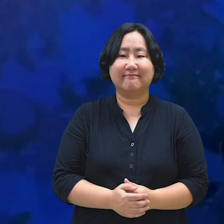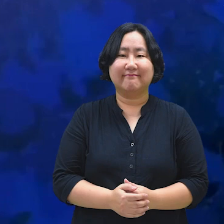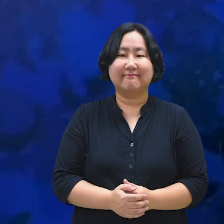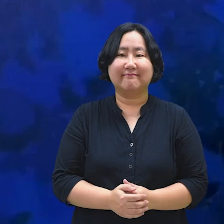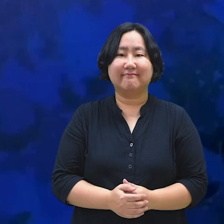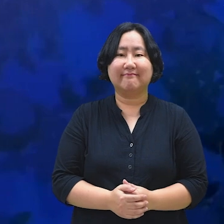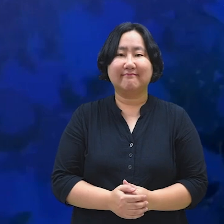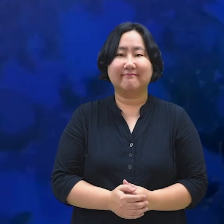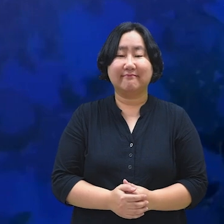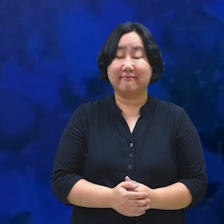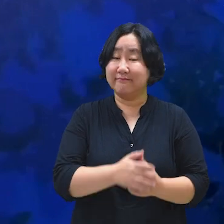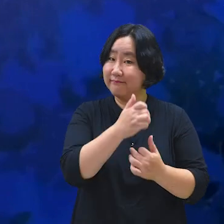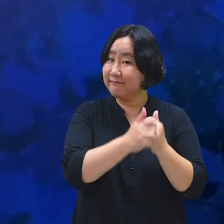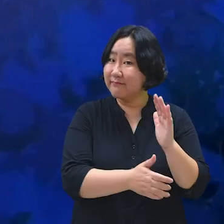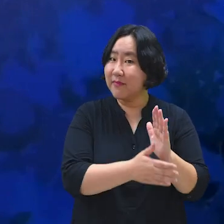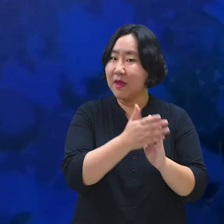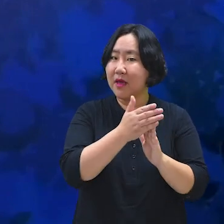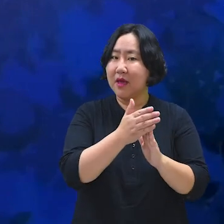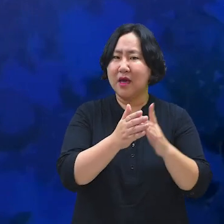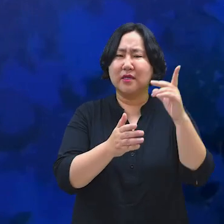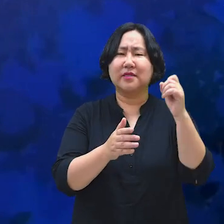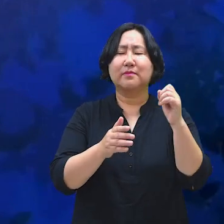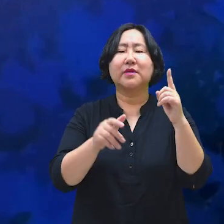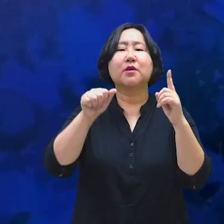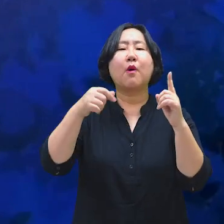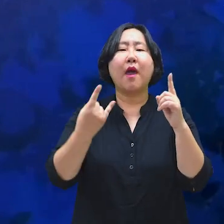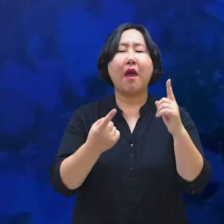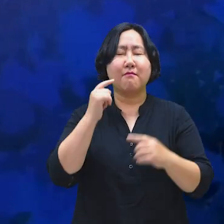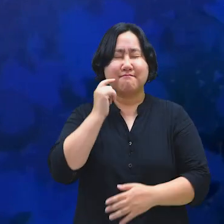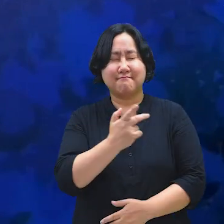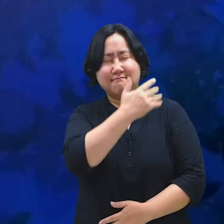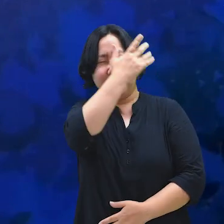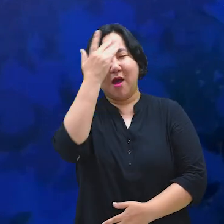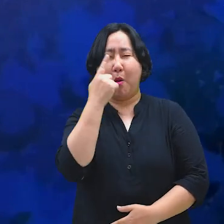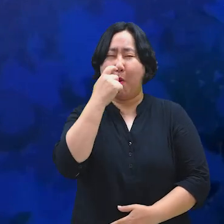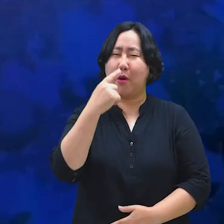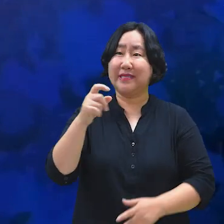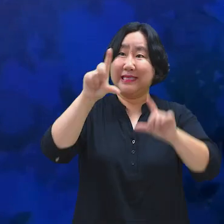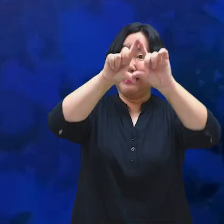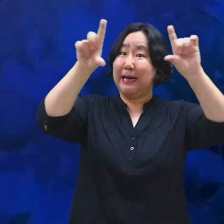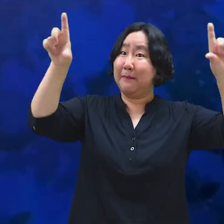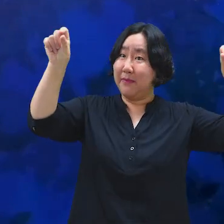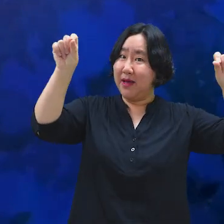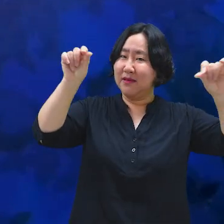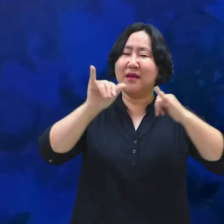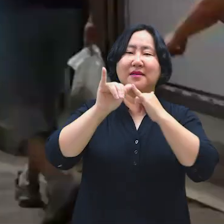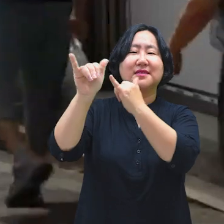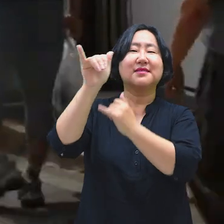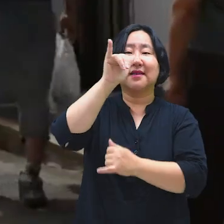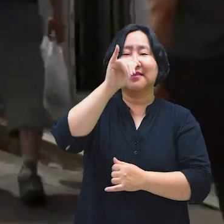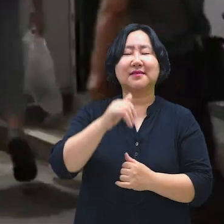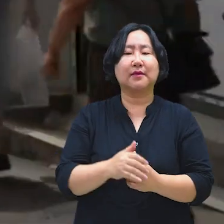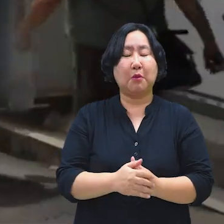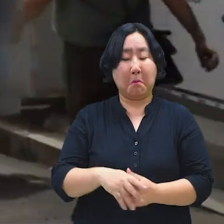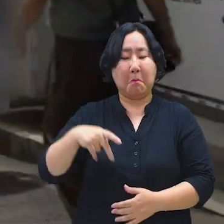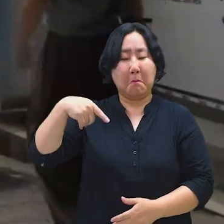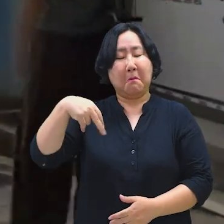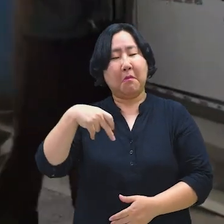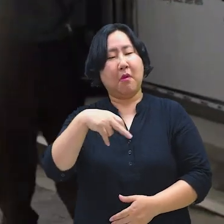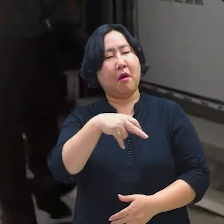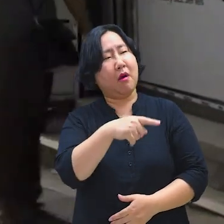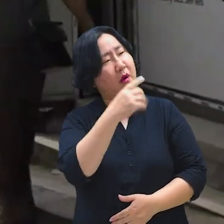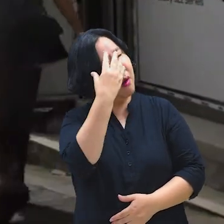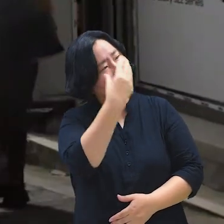주시죠네 서귀포 씨가 제 11회 아름다운 간판상 공모합니다 길을 걷다 보면